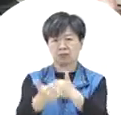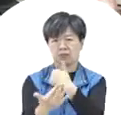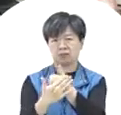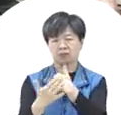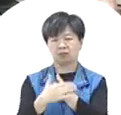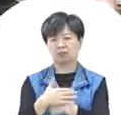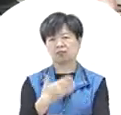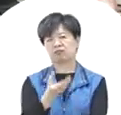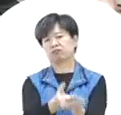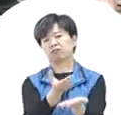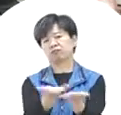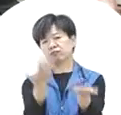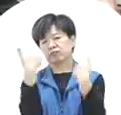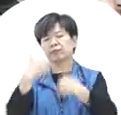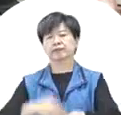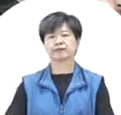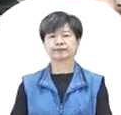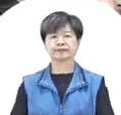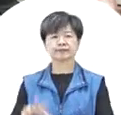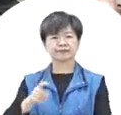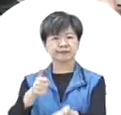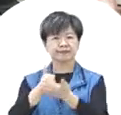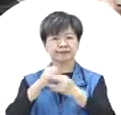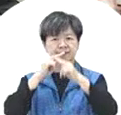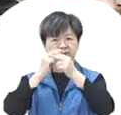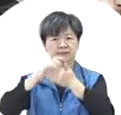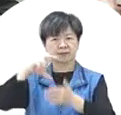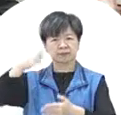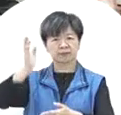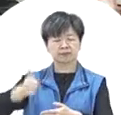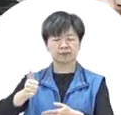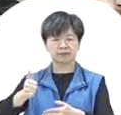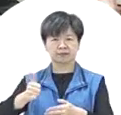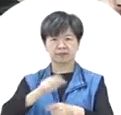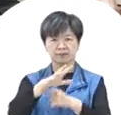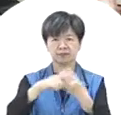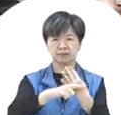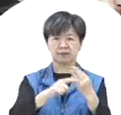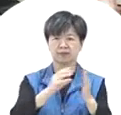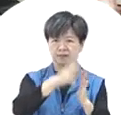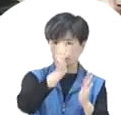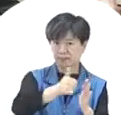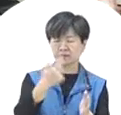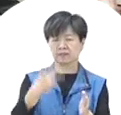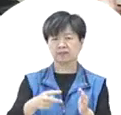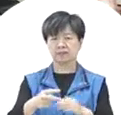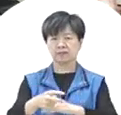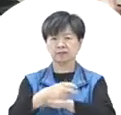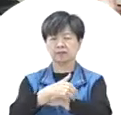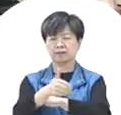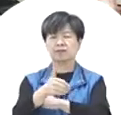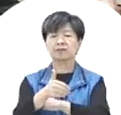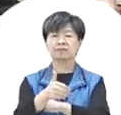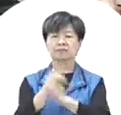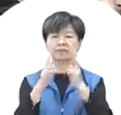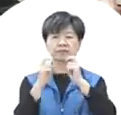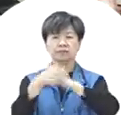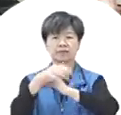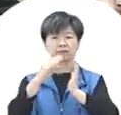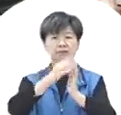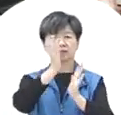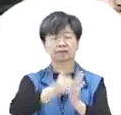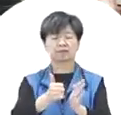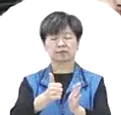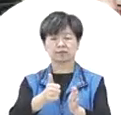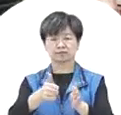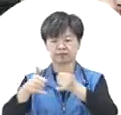好，那首先先邀请秘书处处长，还有我们农业局局长，还有我们的城乡局的局长，市长跟